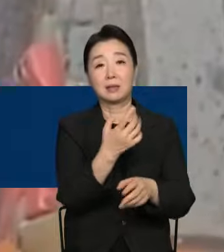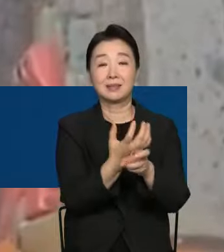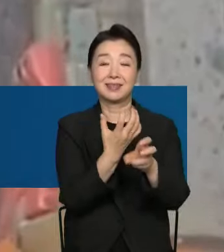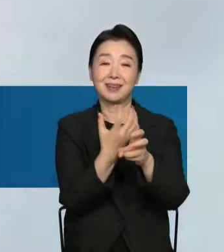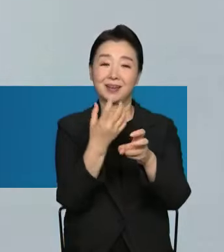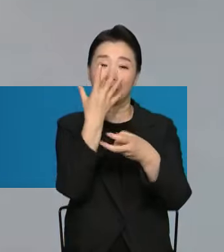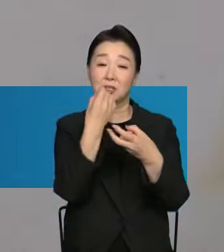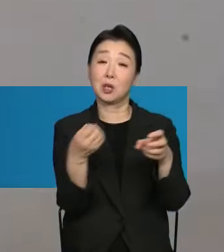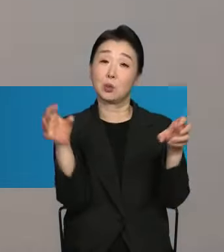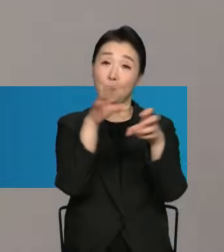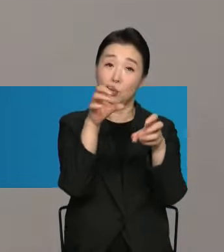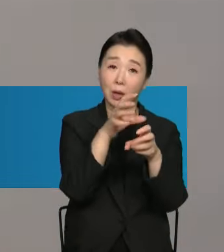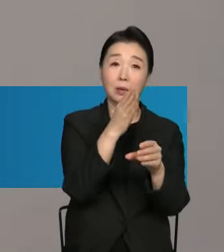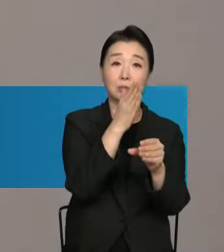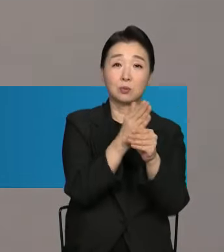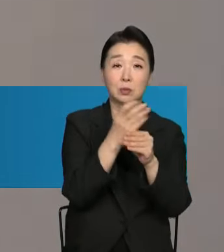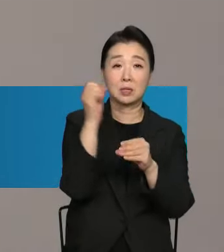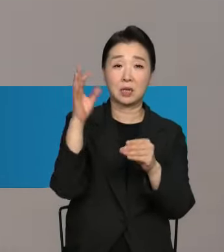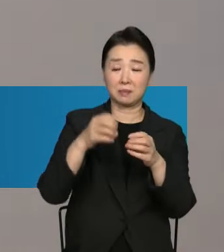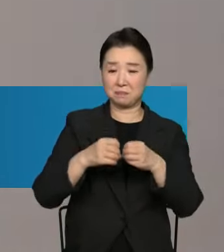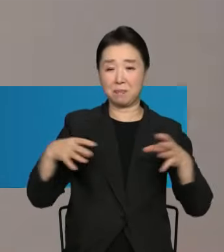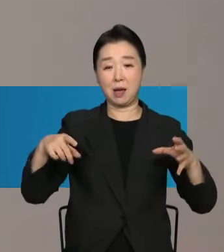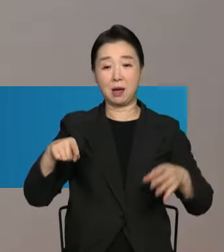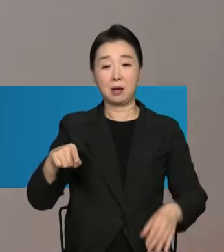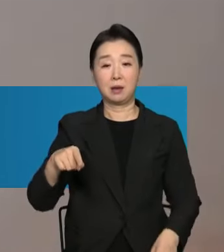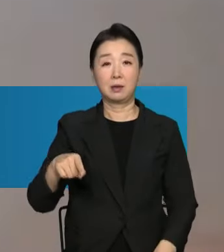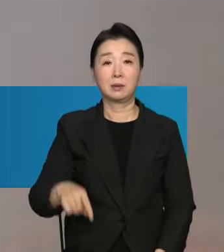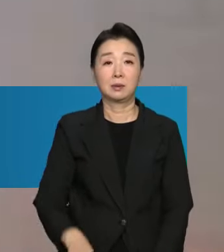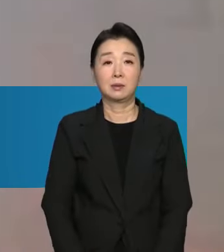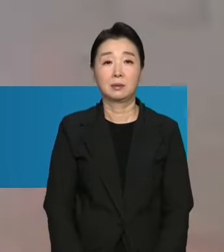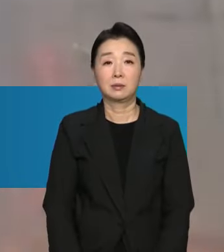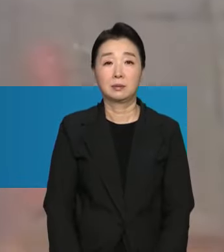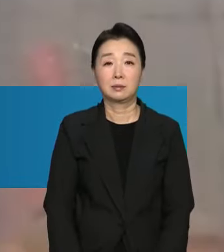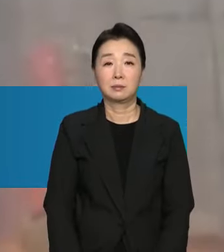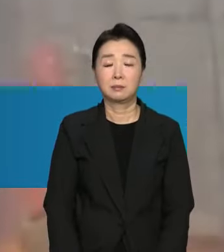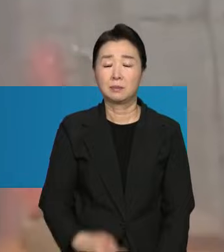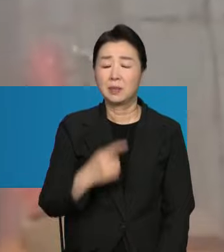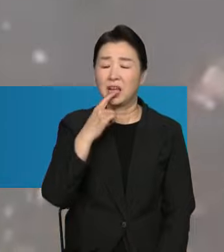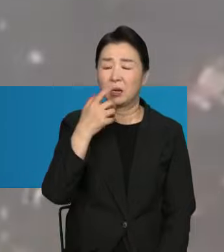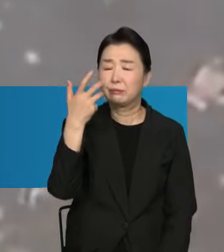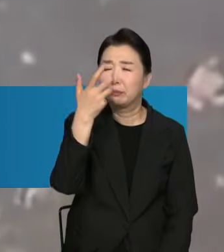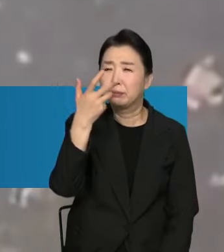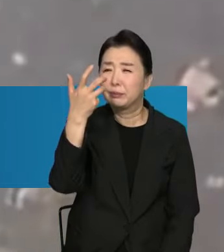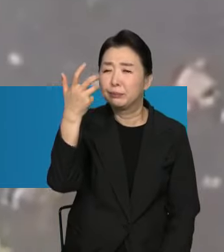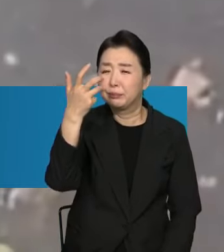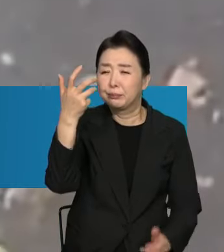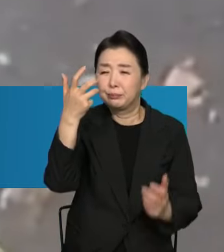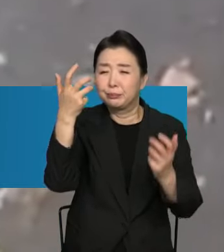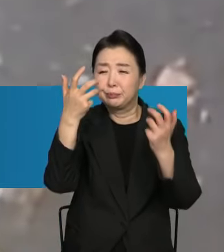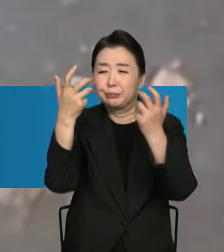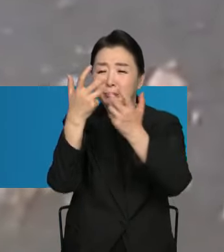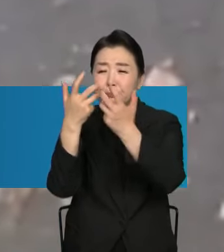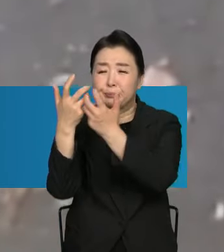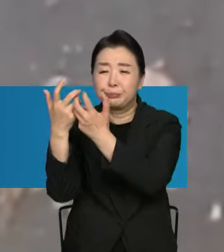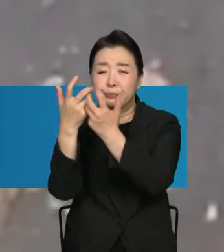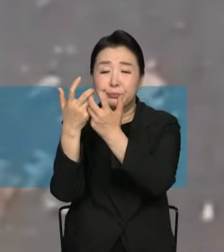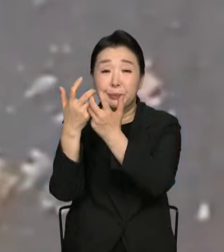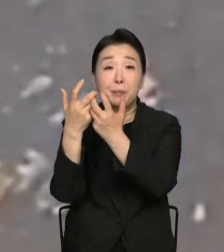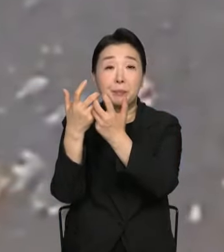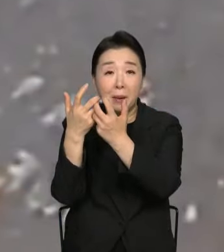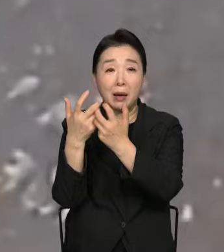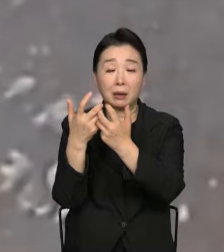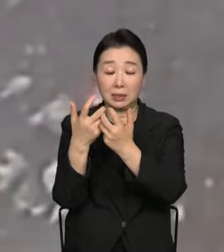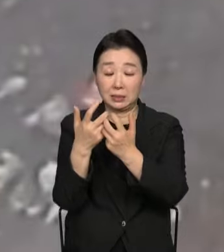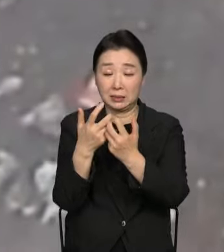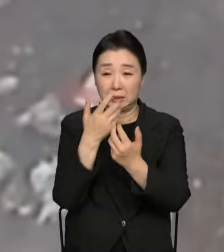쓰레기통을 넣는 작업을 하던 도중에 갑자기 쓰레기통이 폭발해버렸습니다. 희뿌연 연기가 트럭 주변에 가득 찼고 쓰레기들은